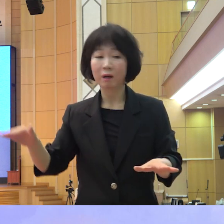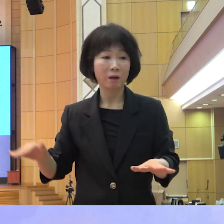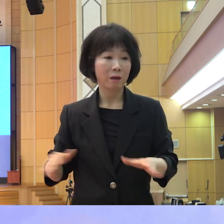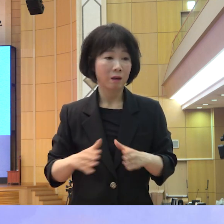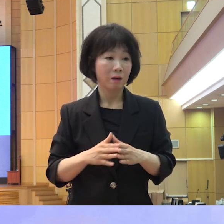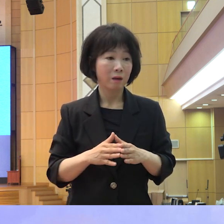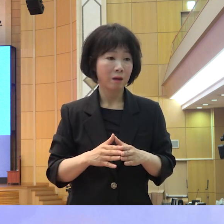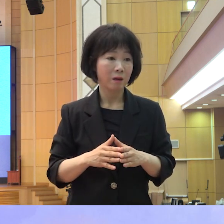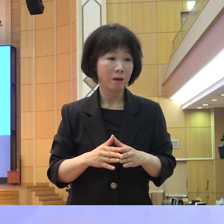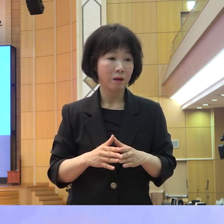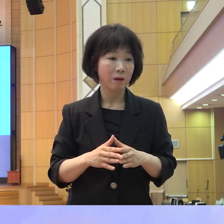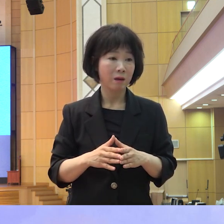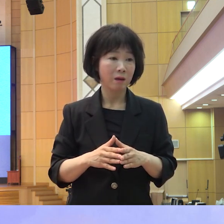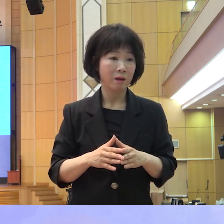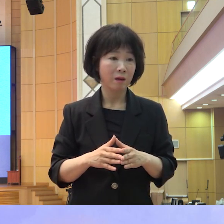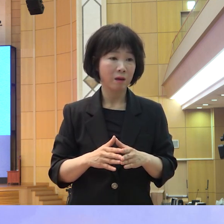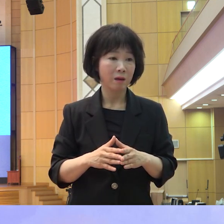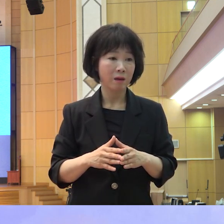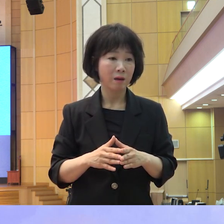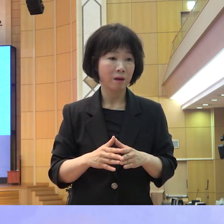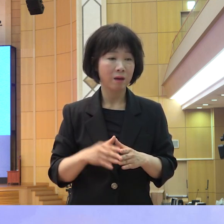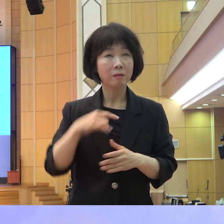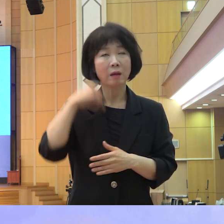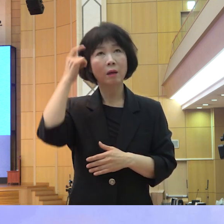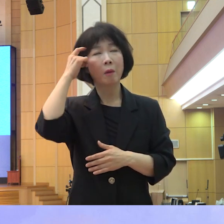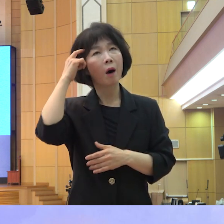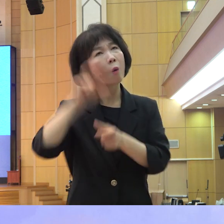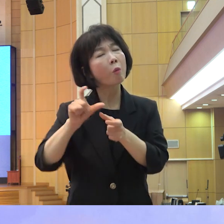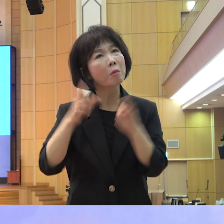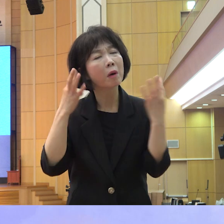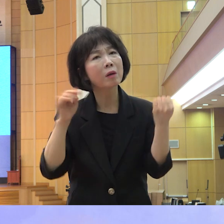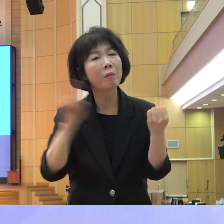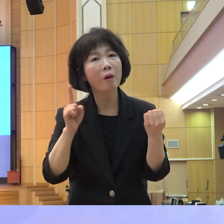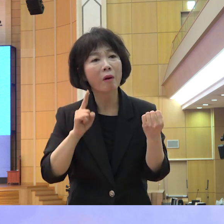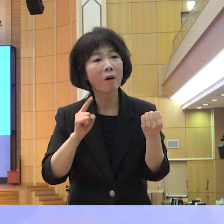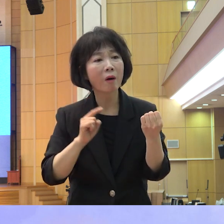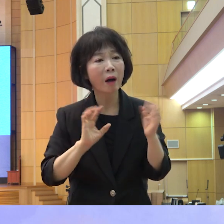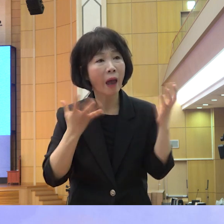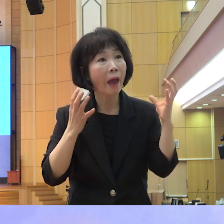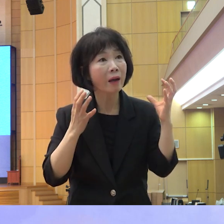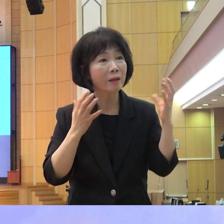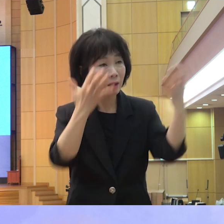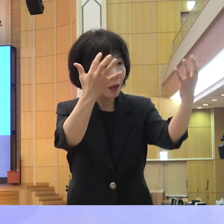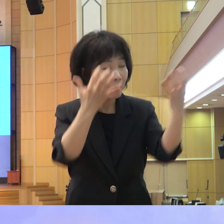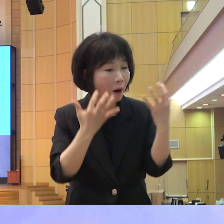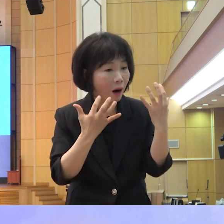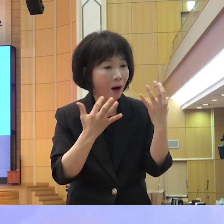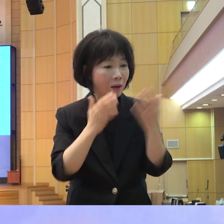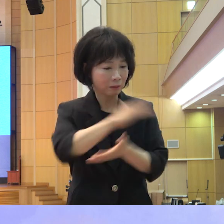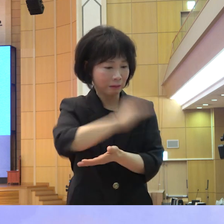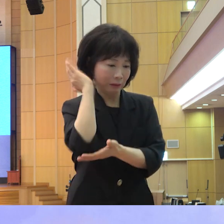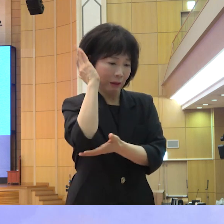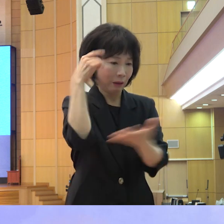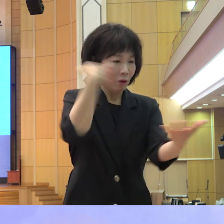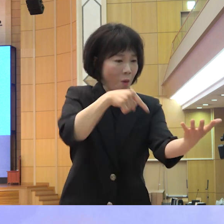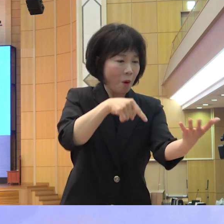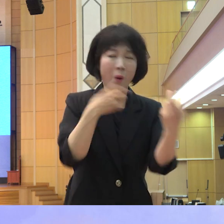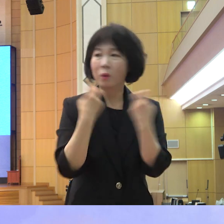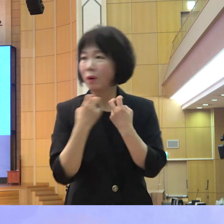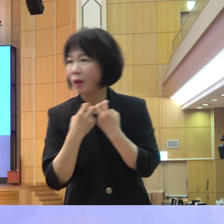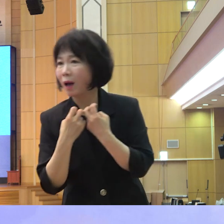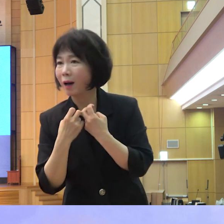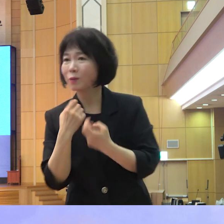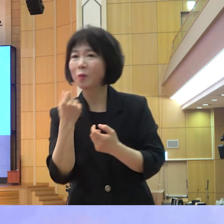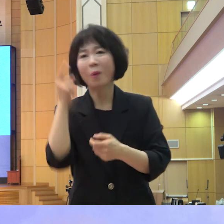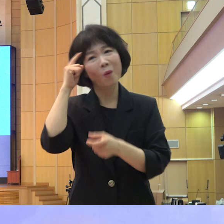얼마나 효과적으로 목사님이 설교할 수 있을까 고민을 많이 했어요. 왜냐하면 어린아이들은 이렇게 길게 한다고 또 막 잘 설명한다고